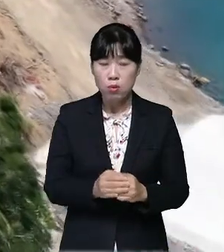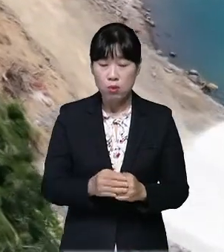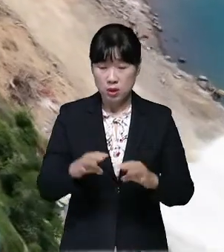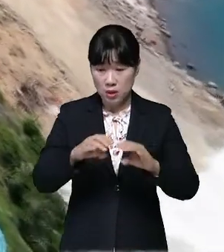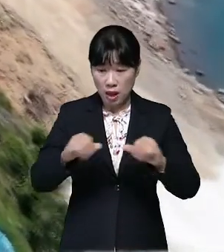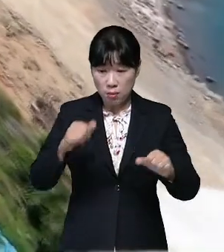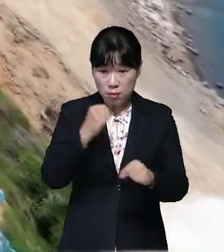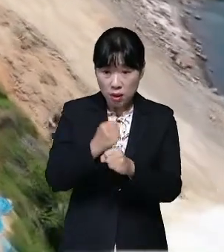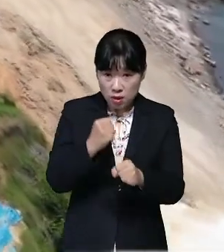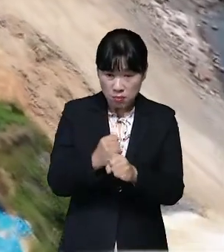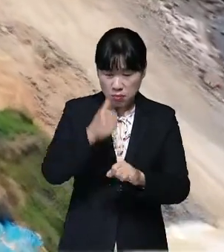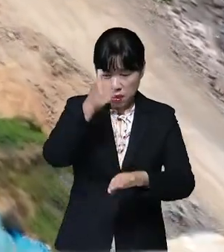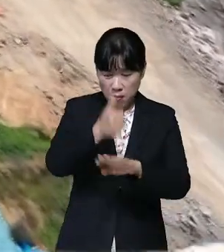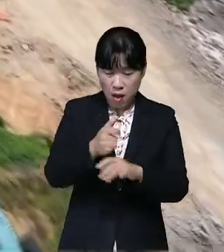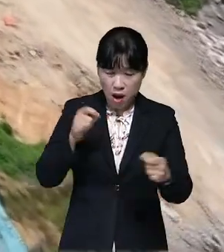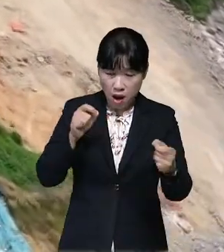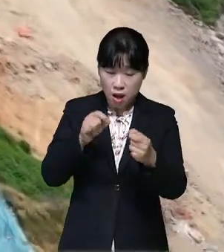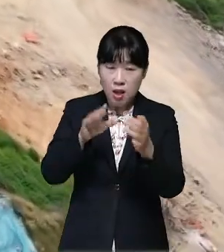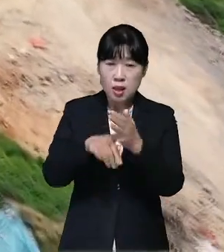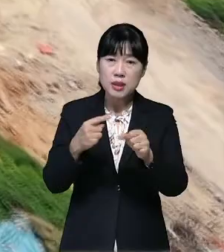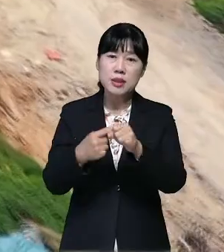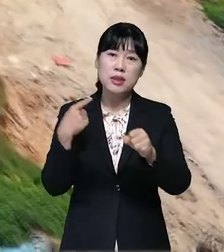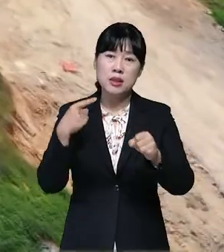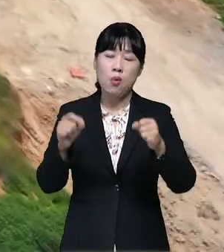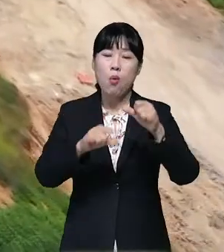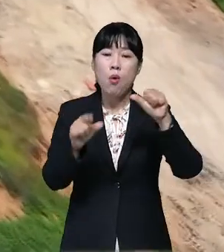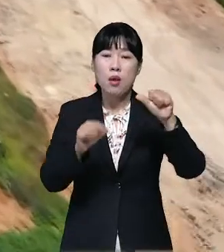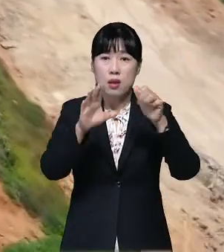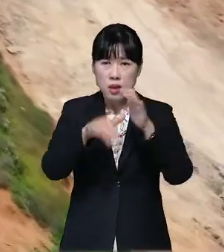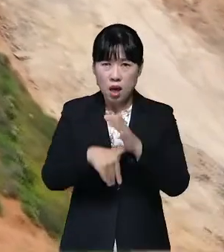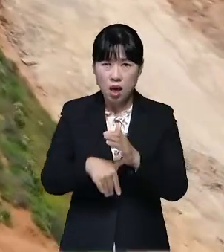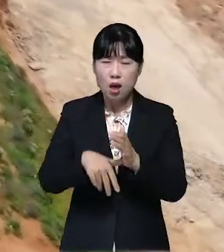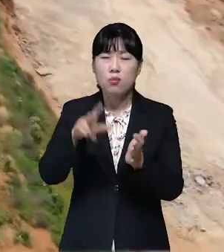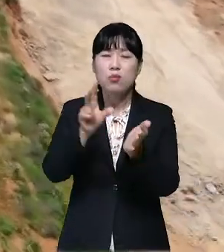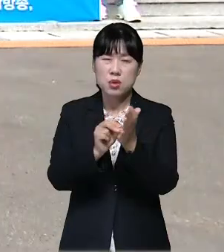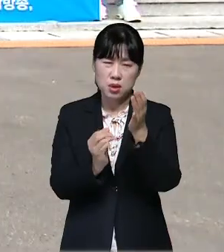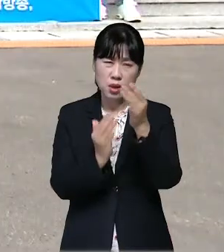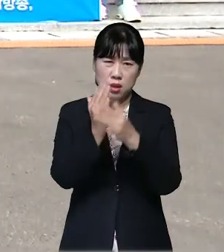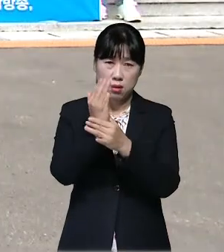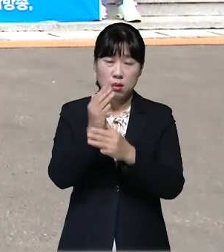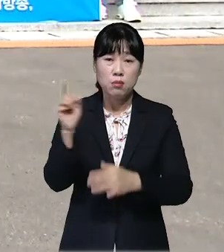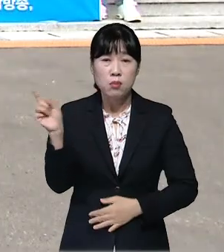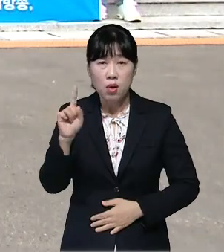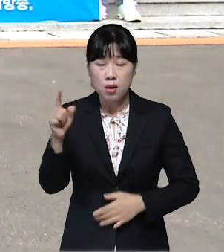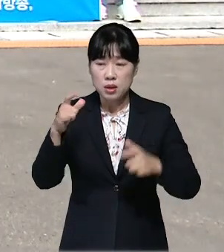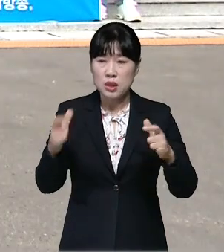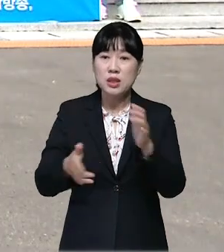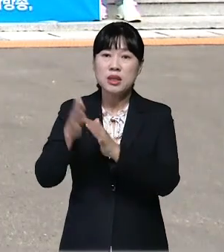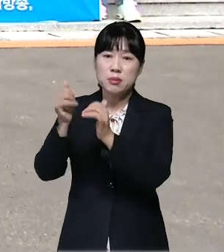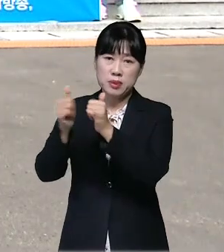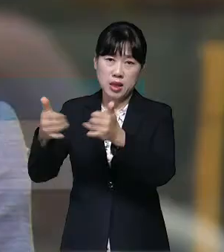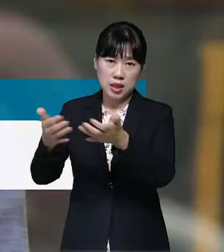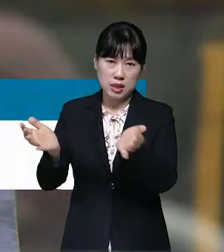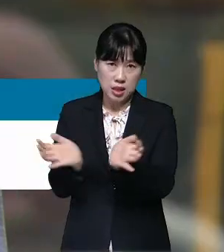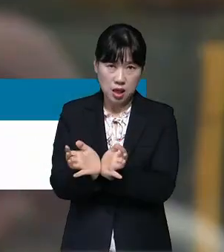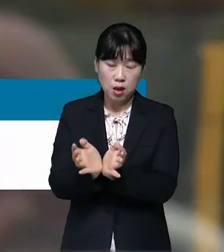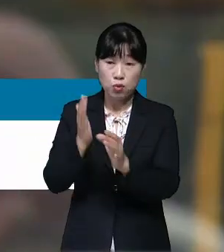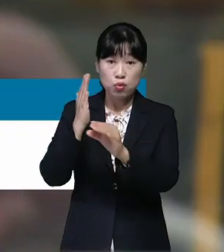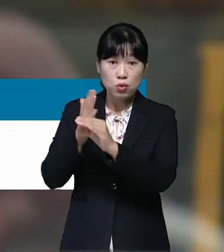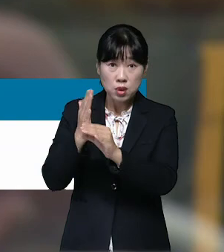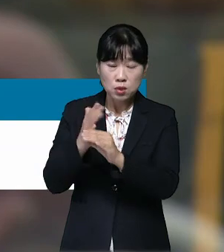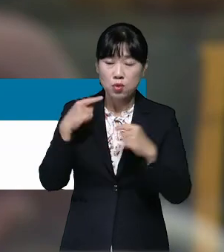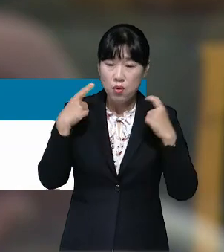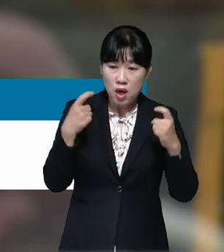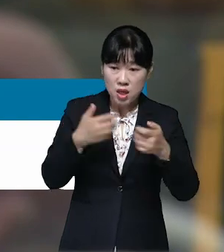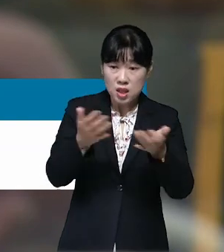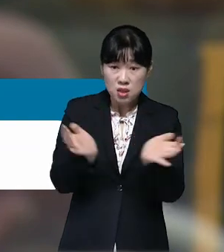조성 공사가 마무리 단계에 접어든 지난 5월 첫 번째 암초를 만났습니다. 지역 시민단체를 중심으로